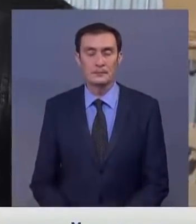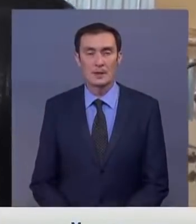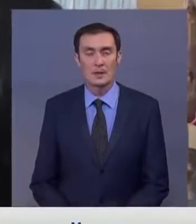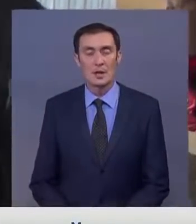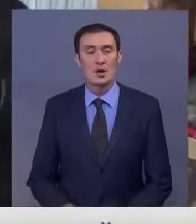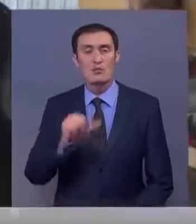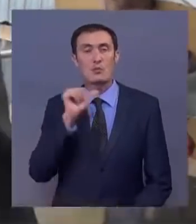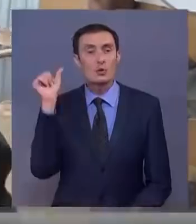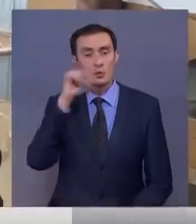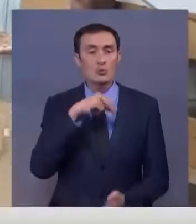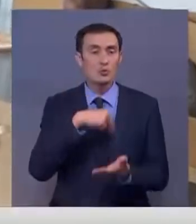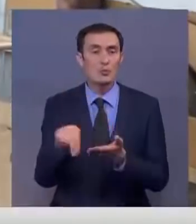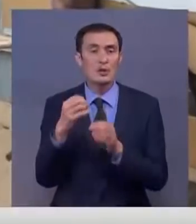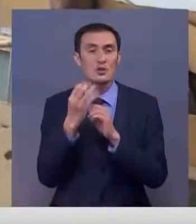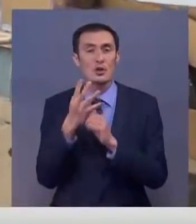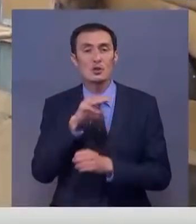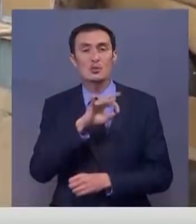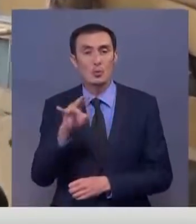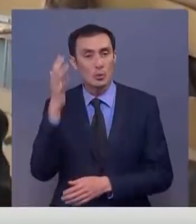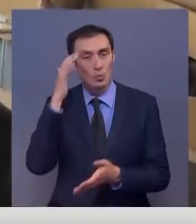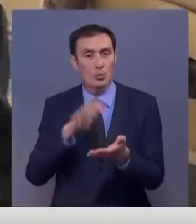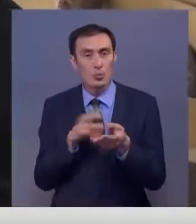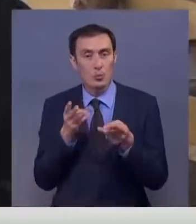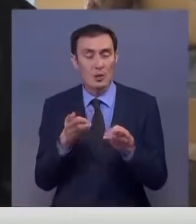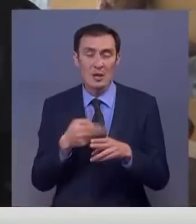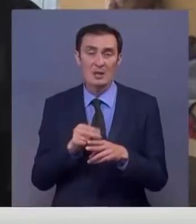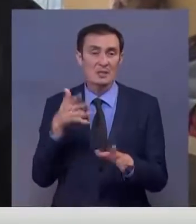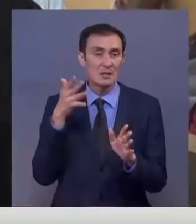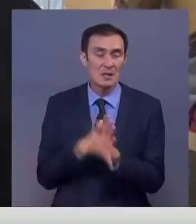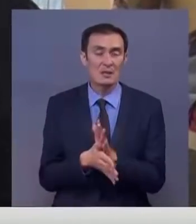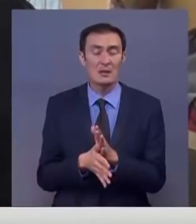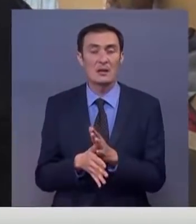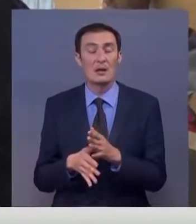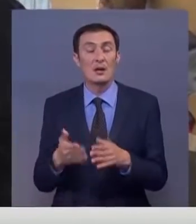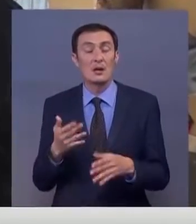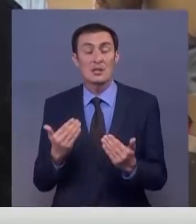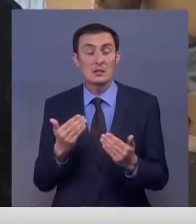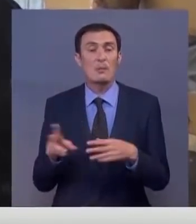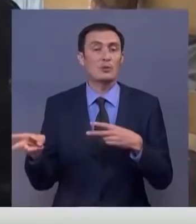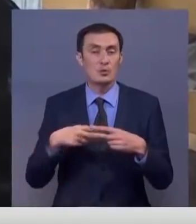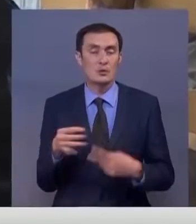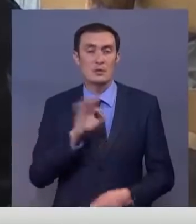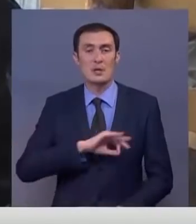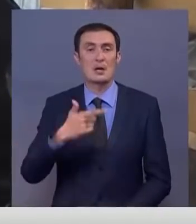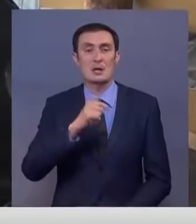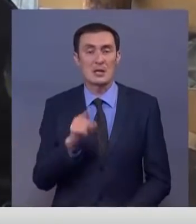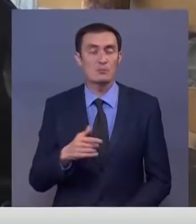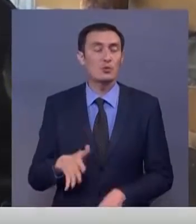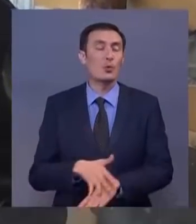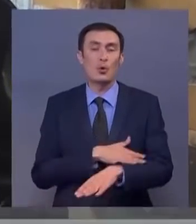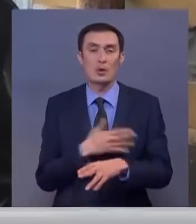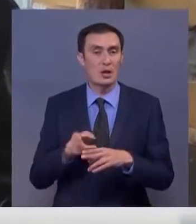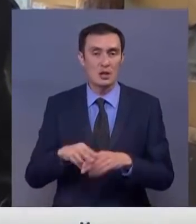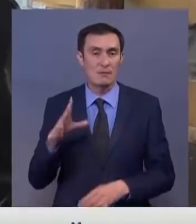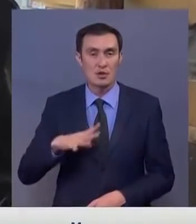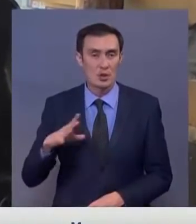В прошлом году мы закупили 14 тонн угля. Это все затратно, хлопотно. Теперь нас наконец-то подключат к газоснабжению. Мы долго этого